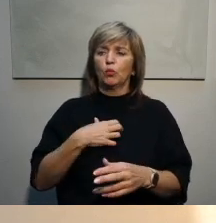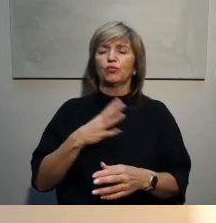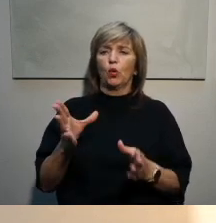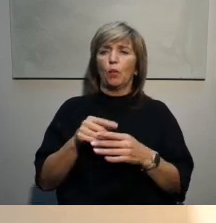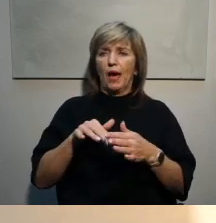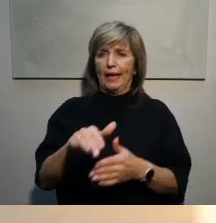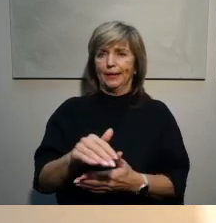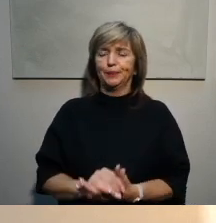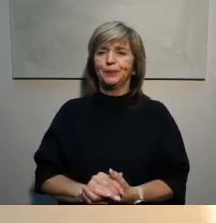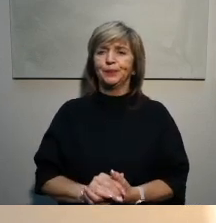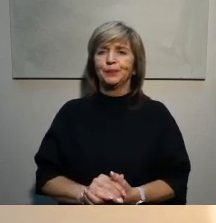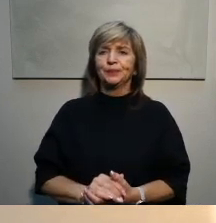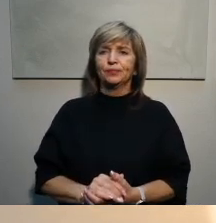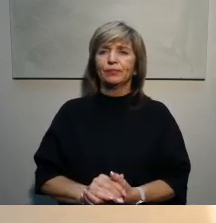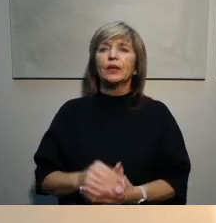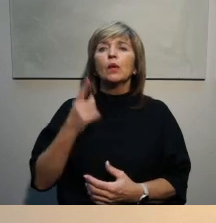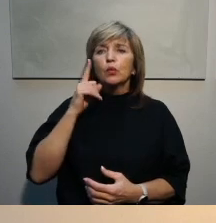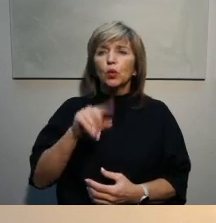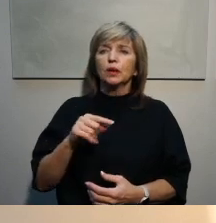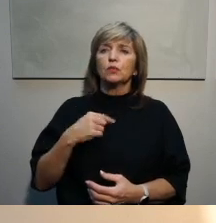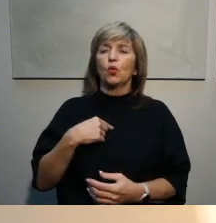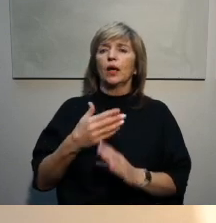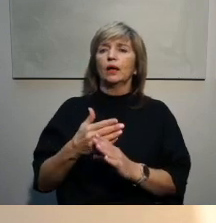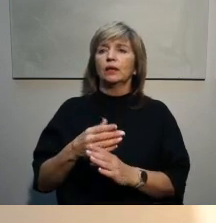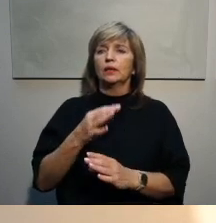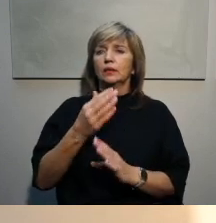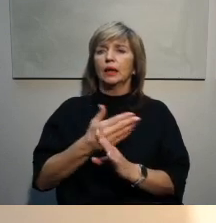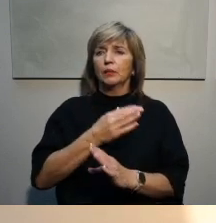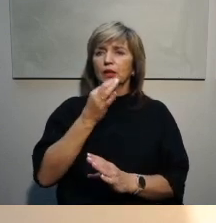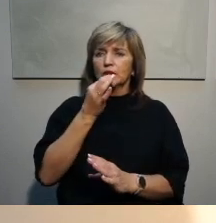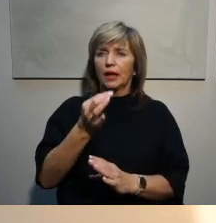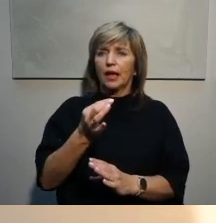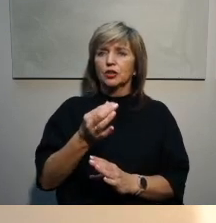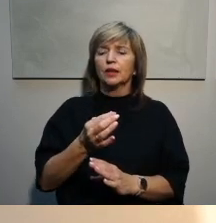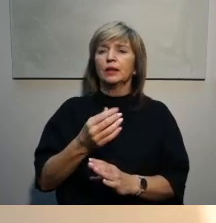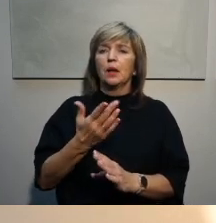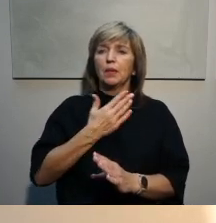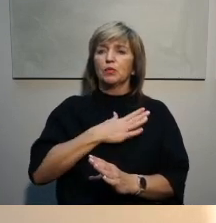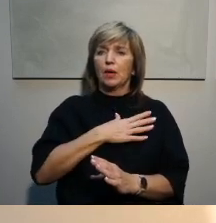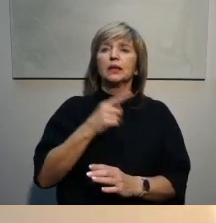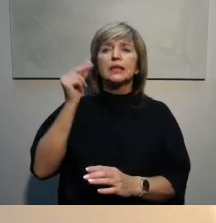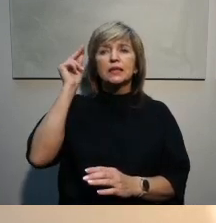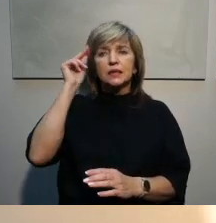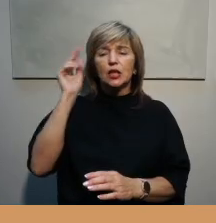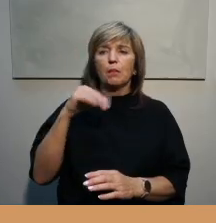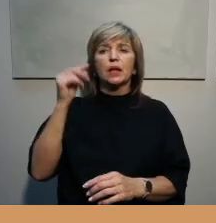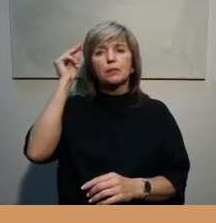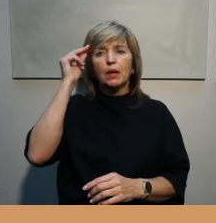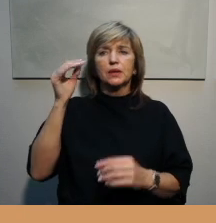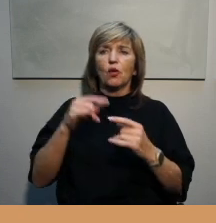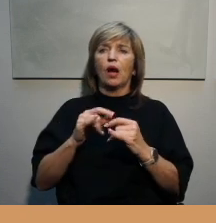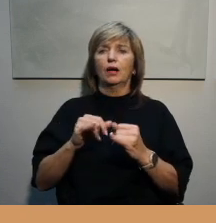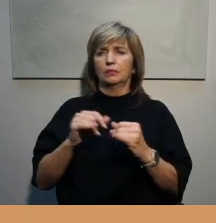jānoiet. Protams, tas, ko arī minēja iepriekš pirms manis, zināšanas par smadzeņu attīstību,